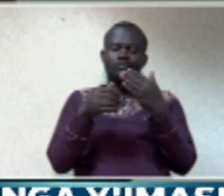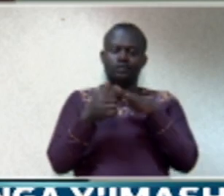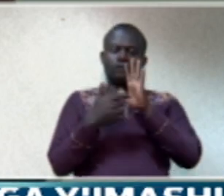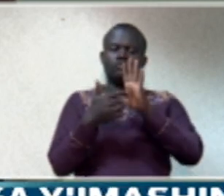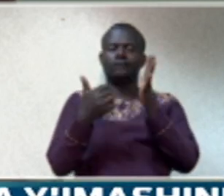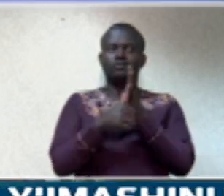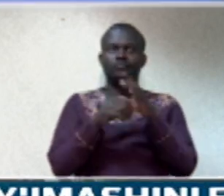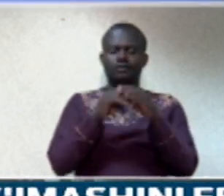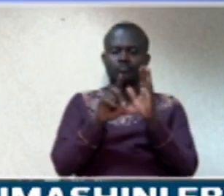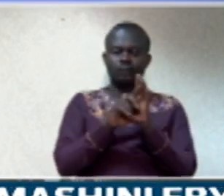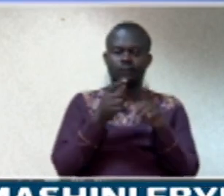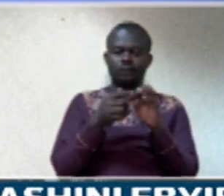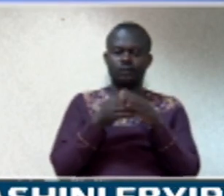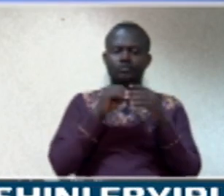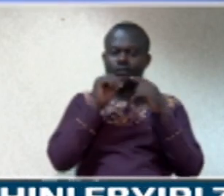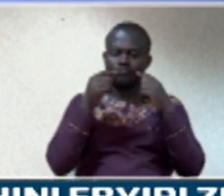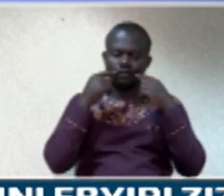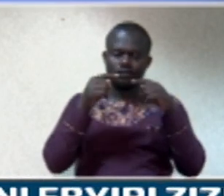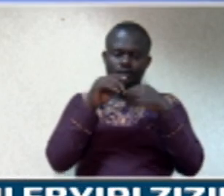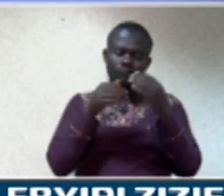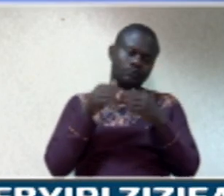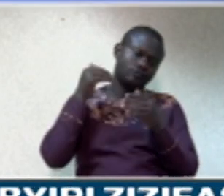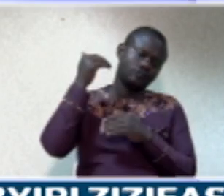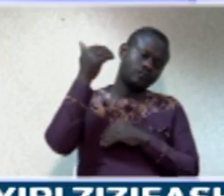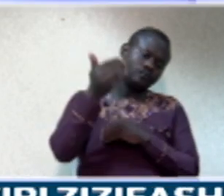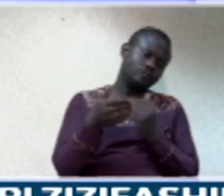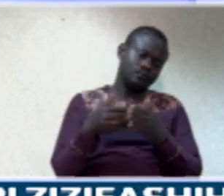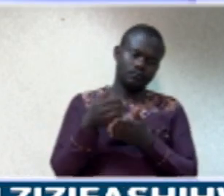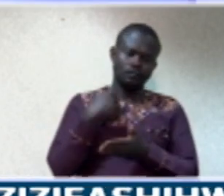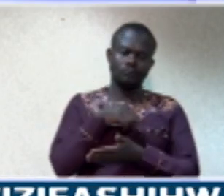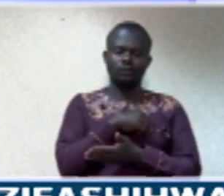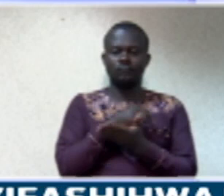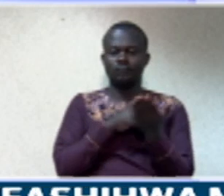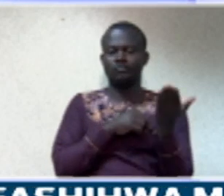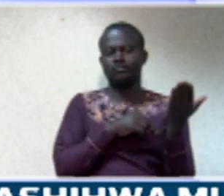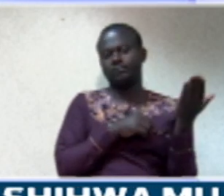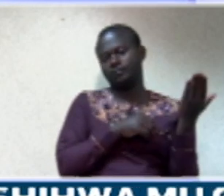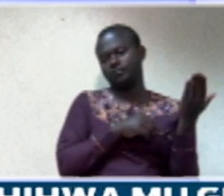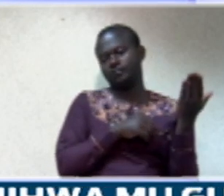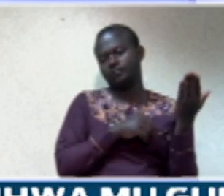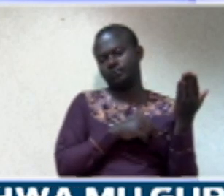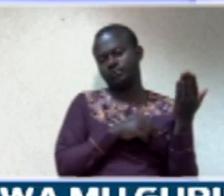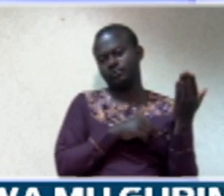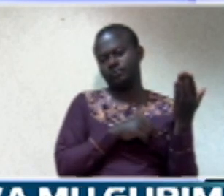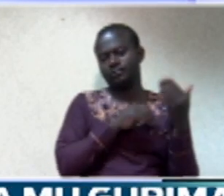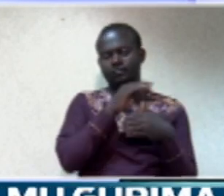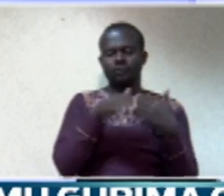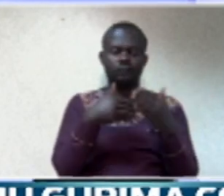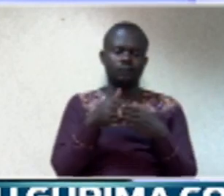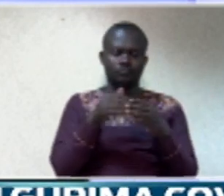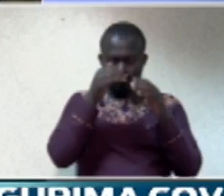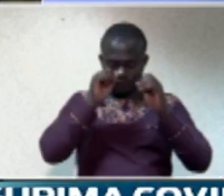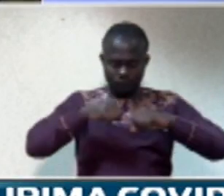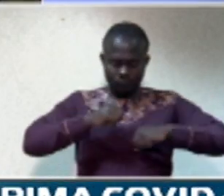mu itegeko ariko ritaratangazwa hanyuma noneho bakaba babiganiraho kugira ngo bumvikane ku kintu kimwe